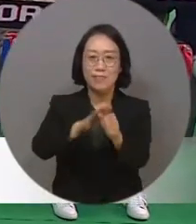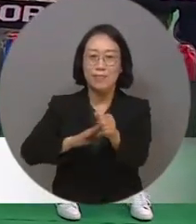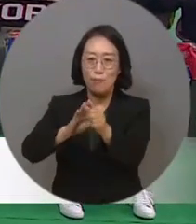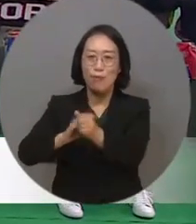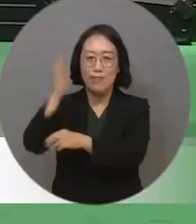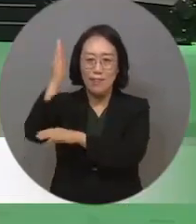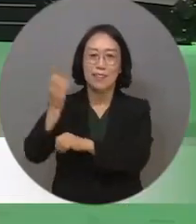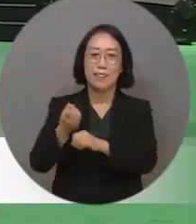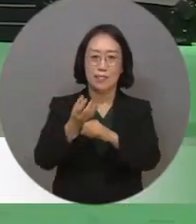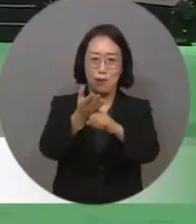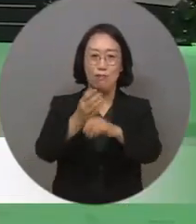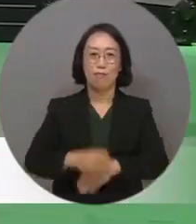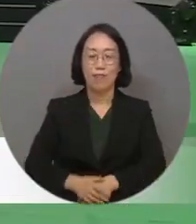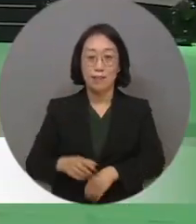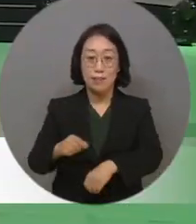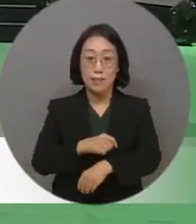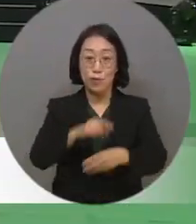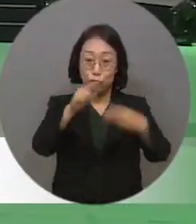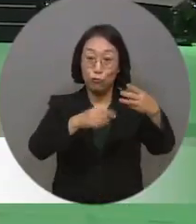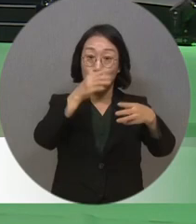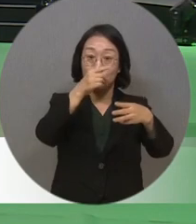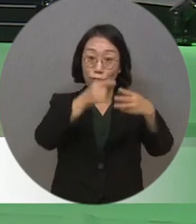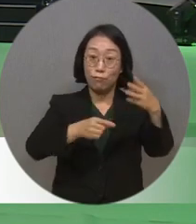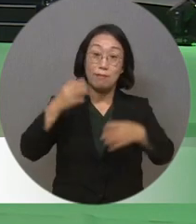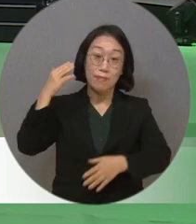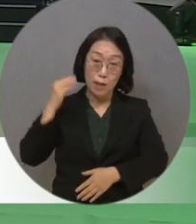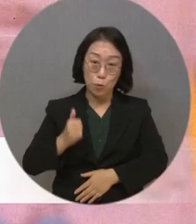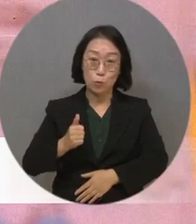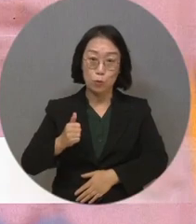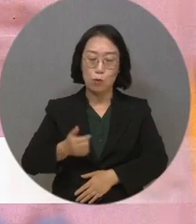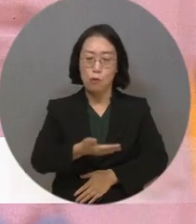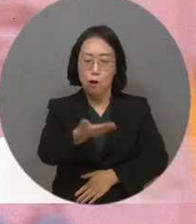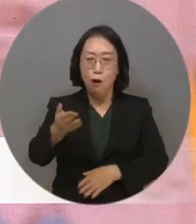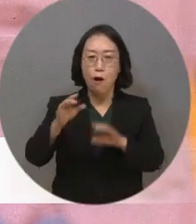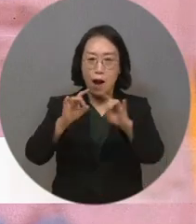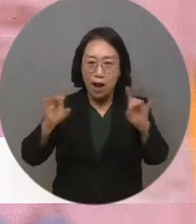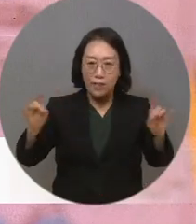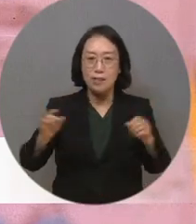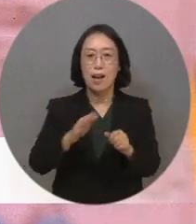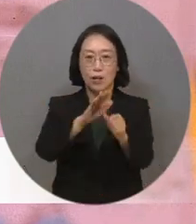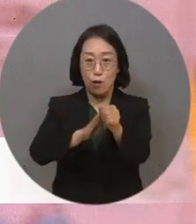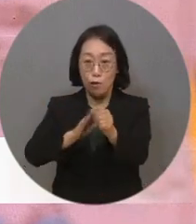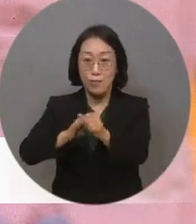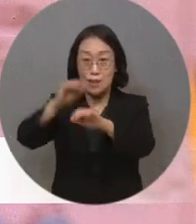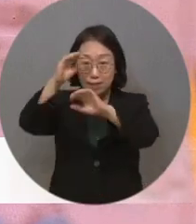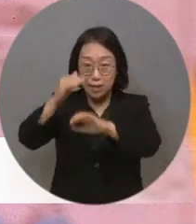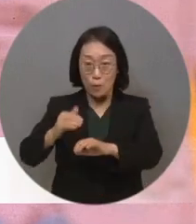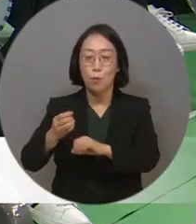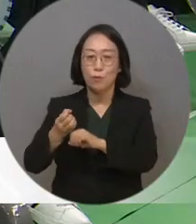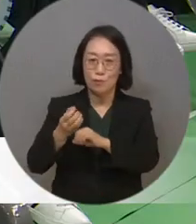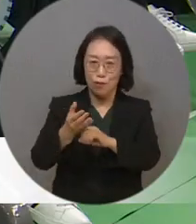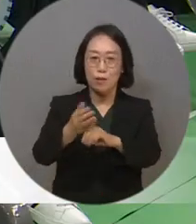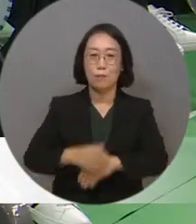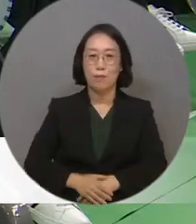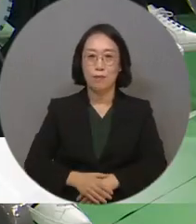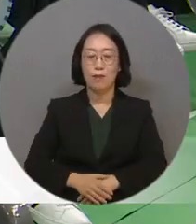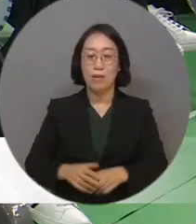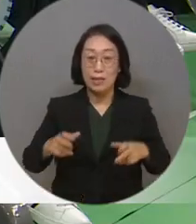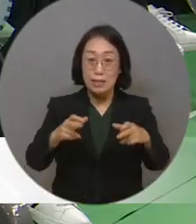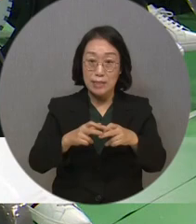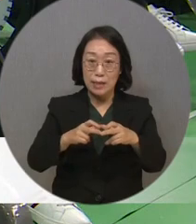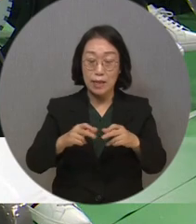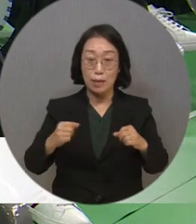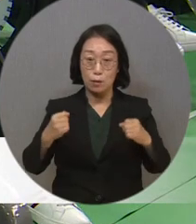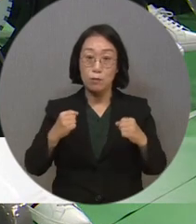응원했습니다. 특히 윤석열 대통령은 우리나라 국가대표 선수단을 격려하는 영상 메시지를 전하며 장애인의 스포츠